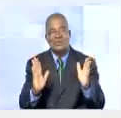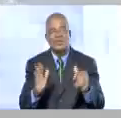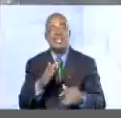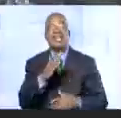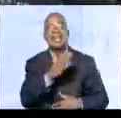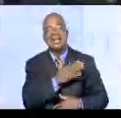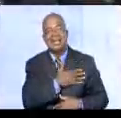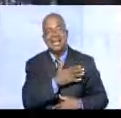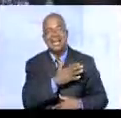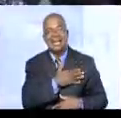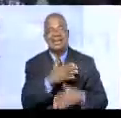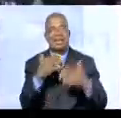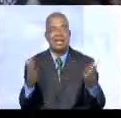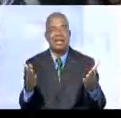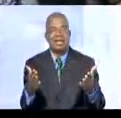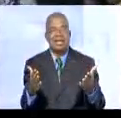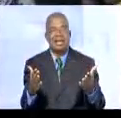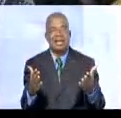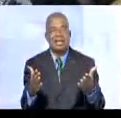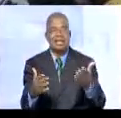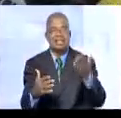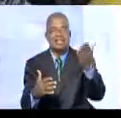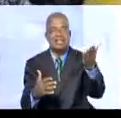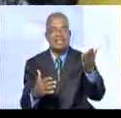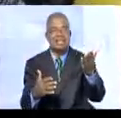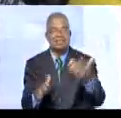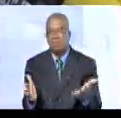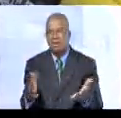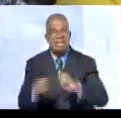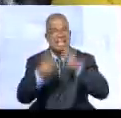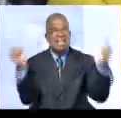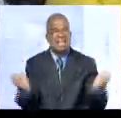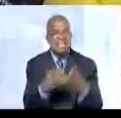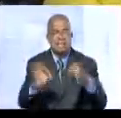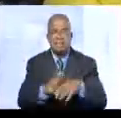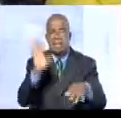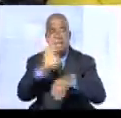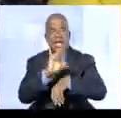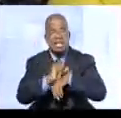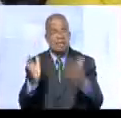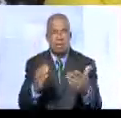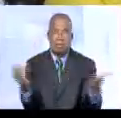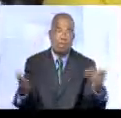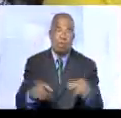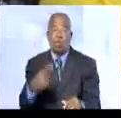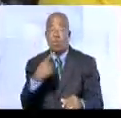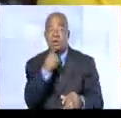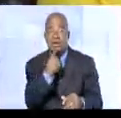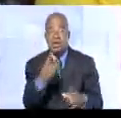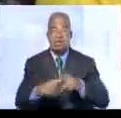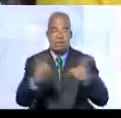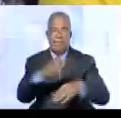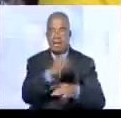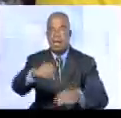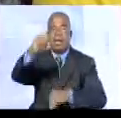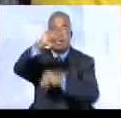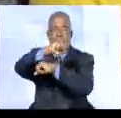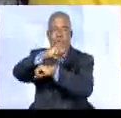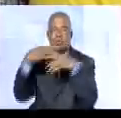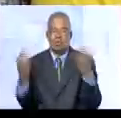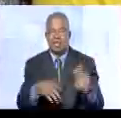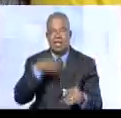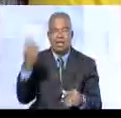ira. Nous adorons tous l'équipe nationale parce que c'est une équipe de rêve. Franchement, elles nous ont dessus, mais on est toujours derrière cette équipe, toujours.